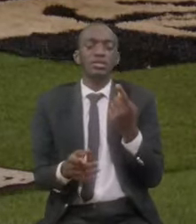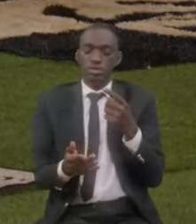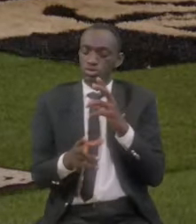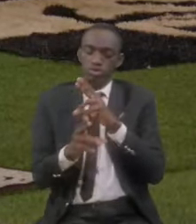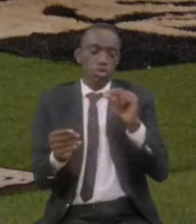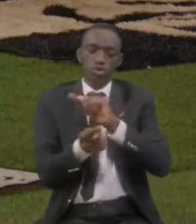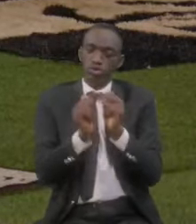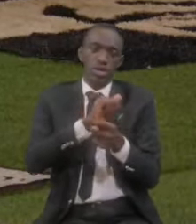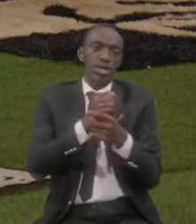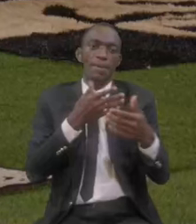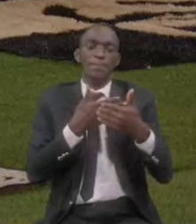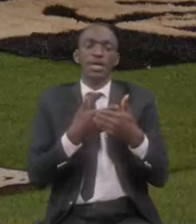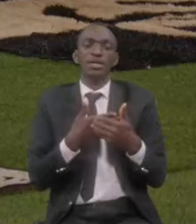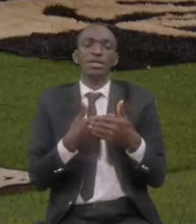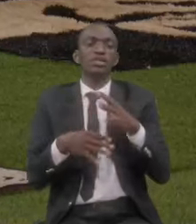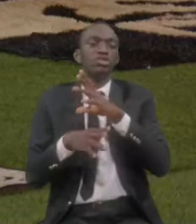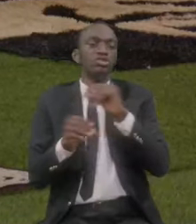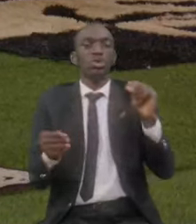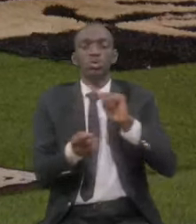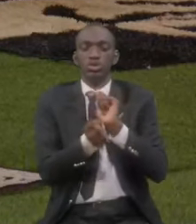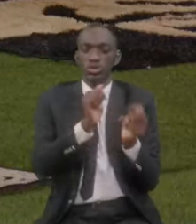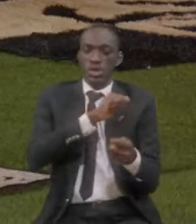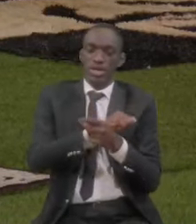retour. Point de retour.